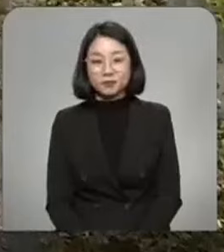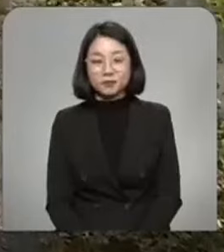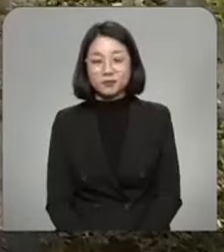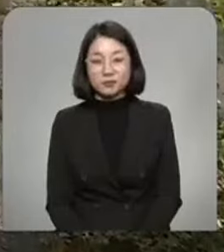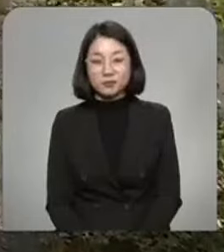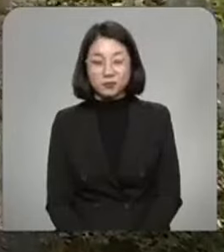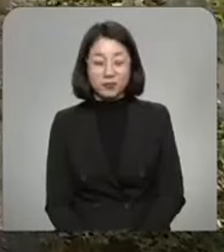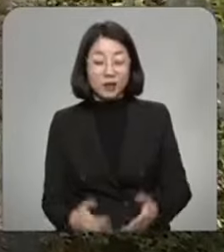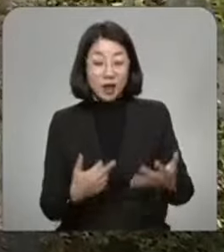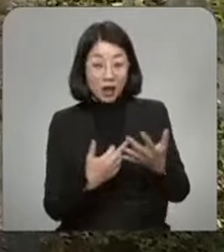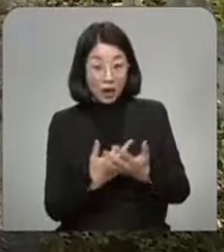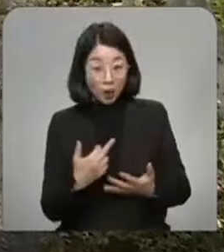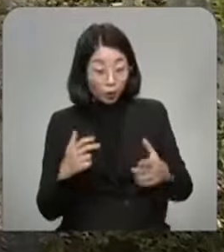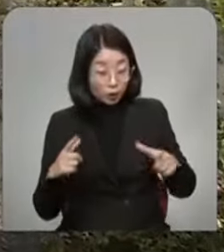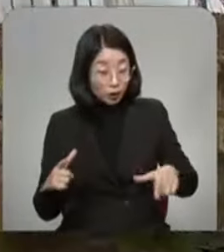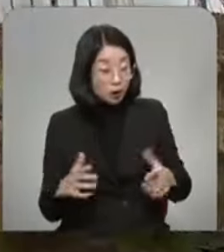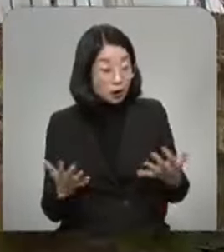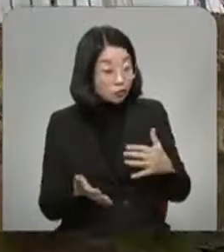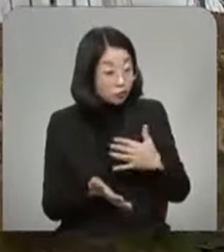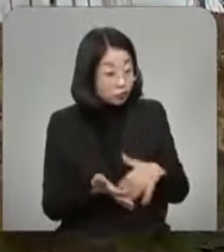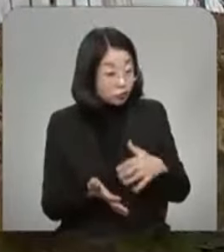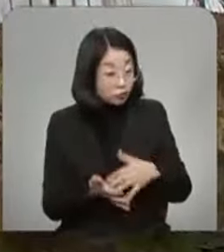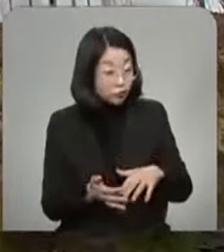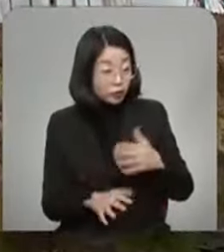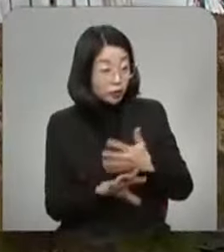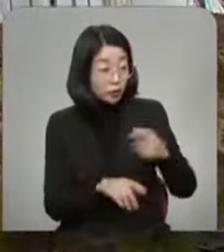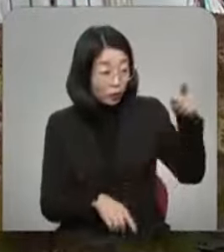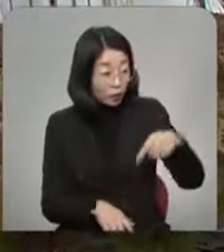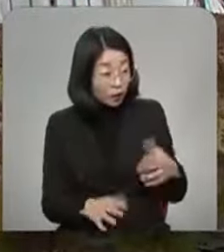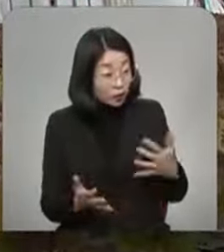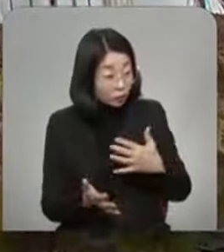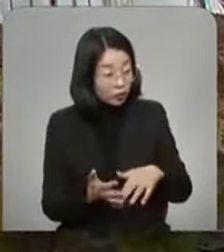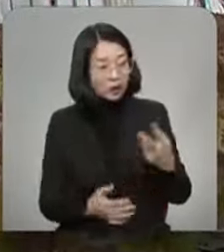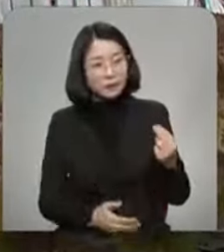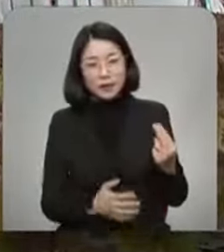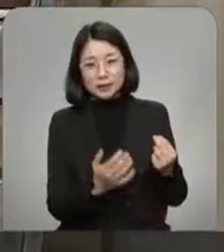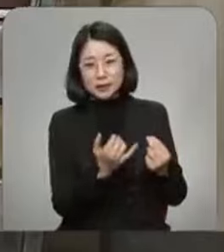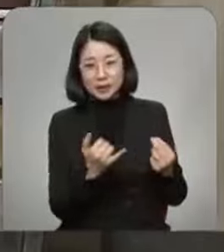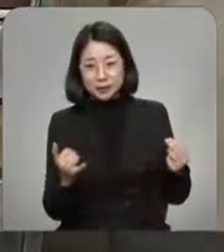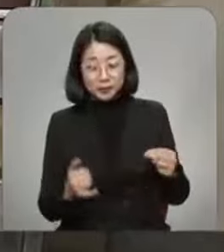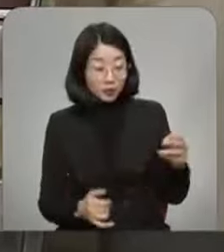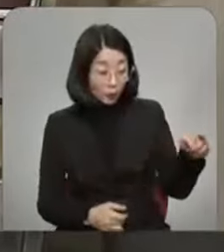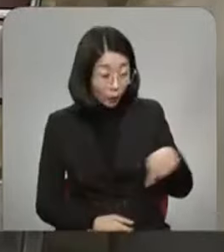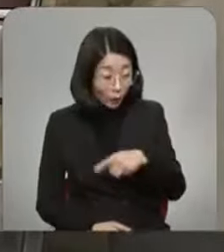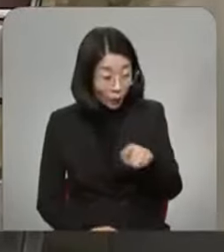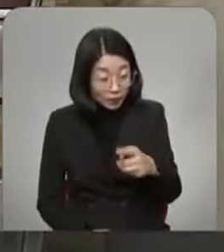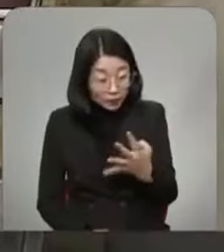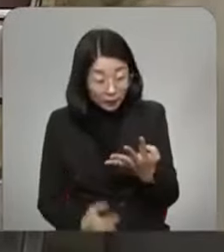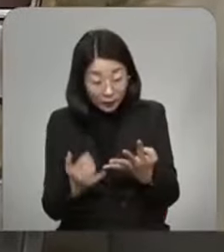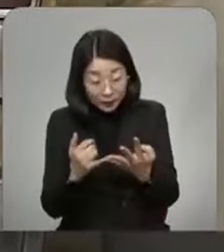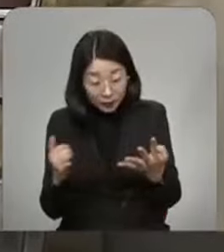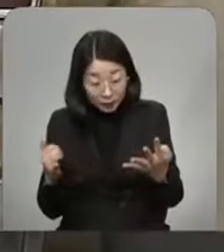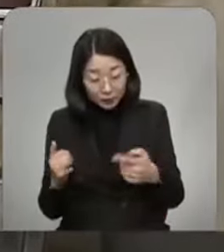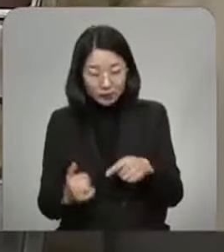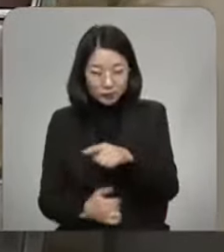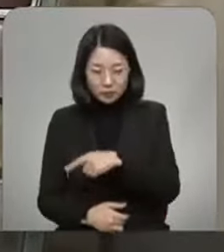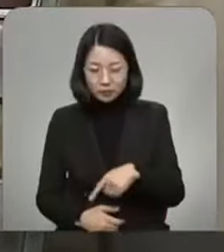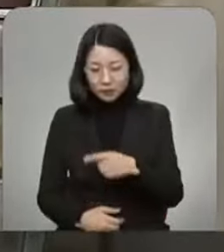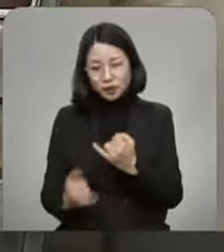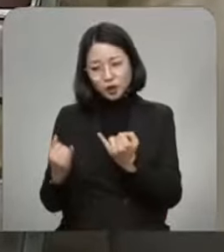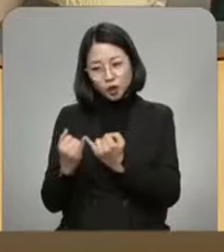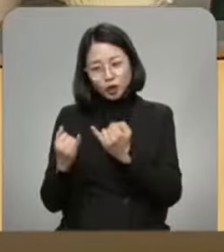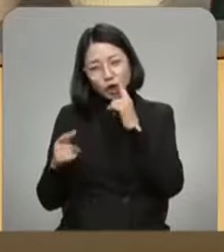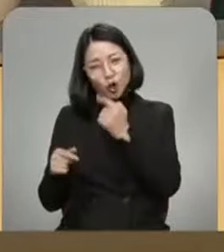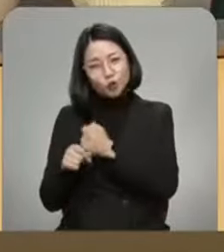강원도에서 일하는 외국인 근로자는 이만 여명 이들 가운데 400여명을 대상으로 강원 특별 자치도 여성가족